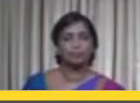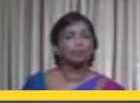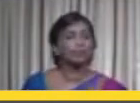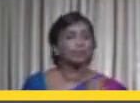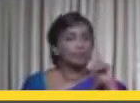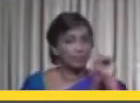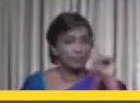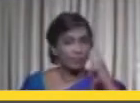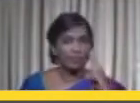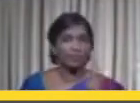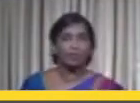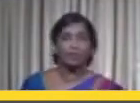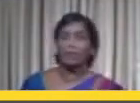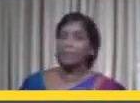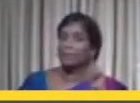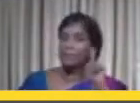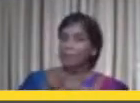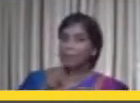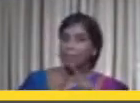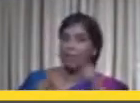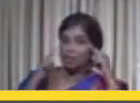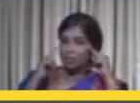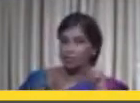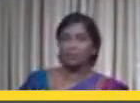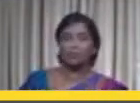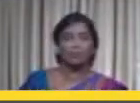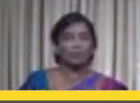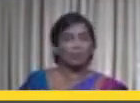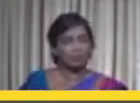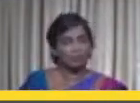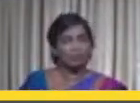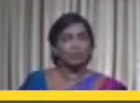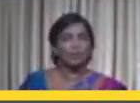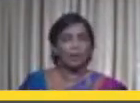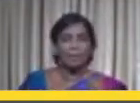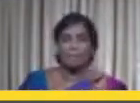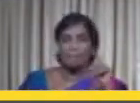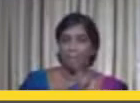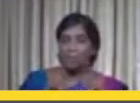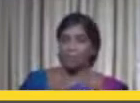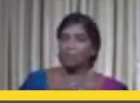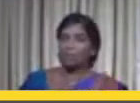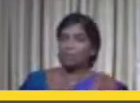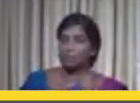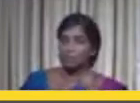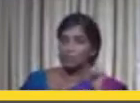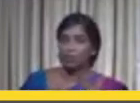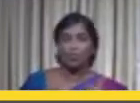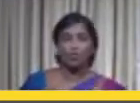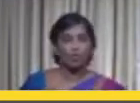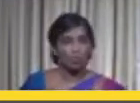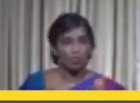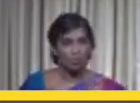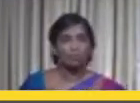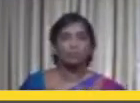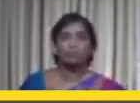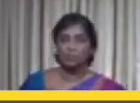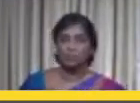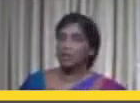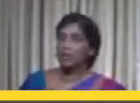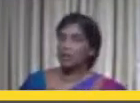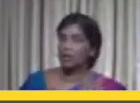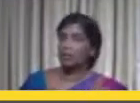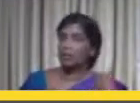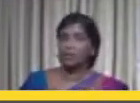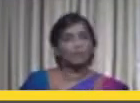फलमेम पार्लिमेंट कथाक्रम को मेद पार्लिमेंट क्रियात्मक उत्साह अभी लेखा